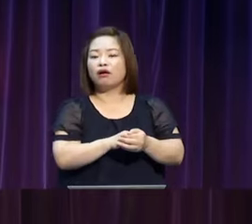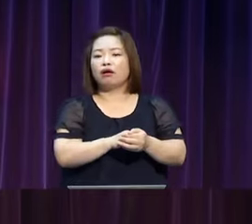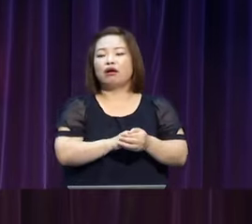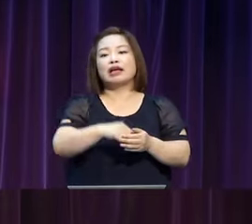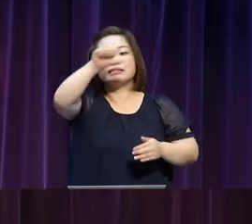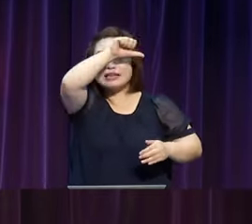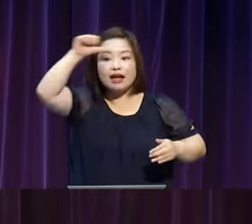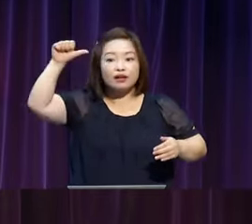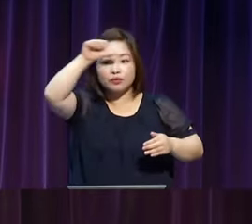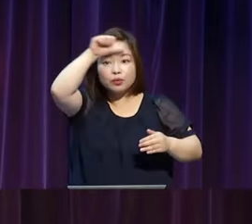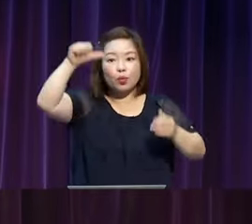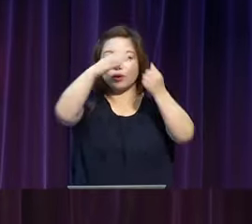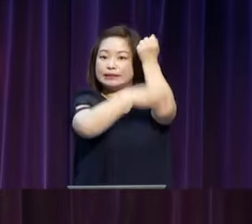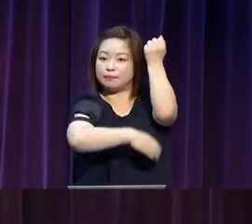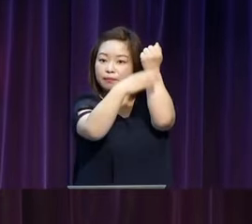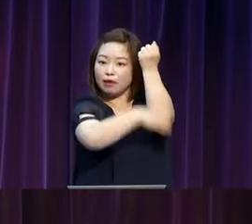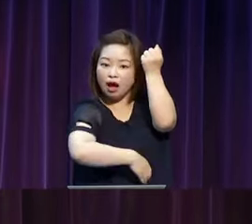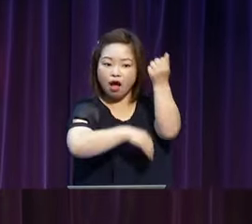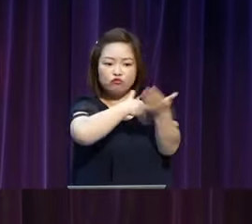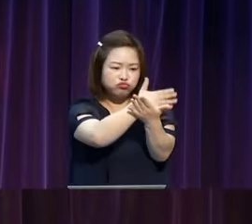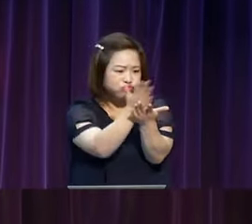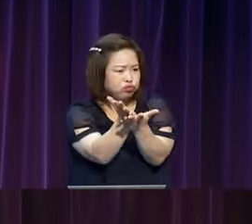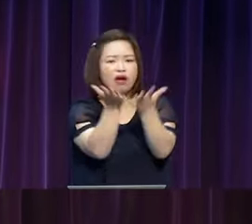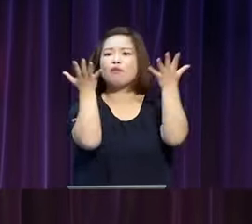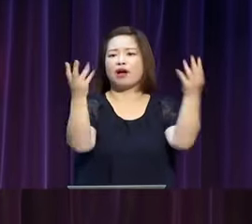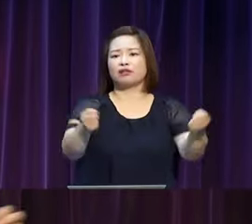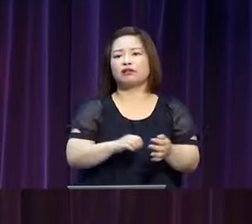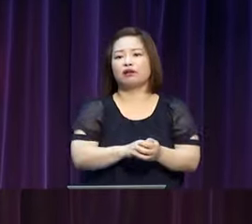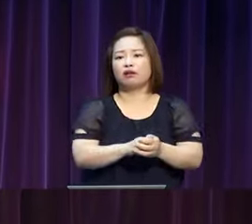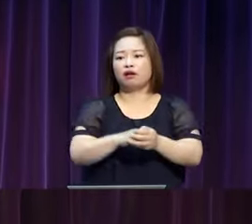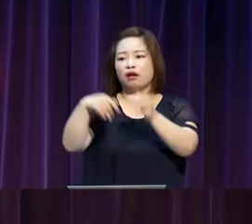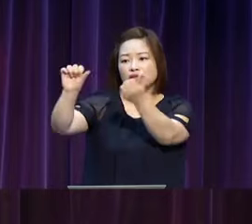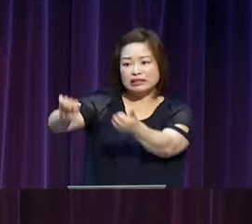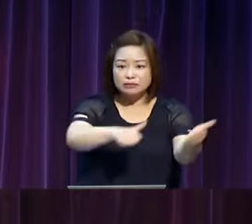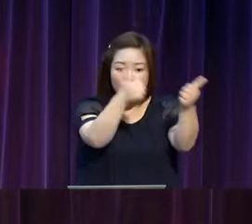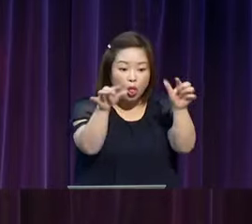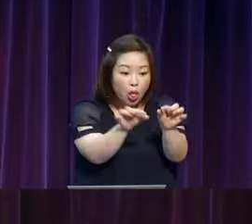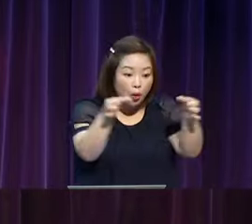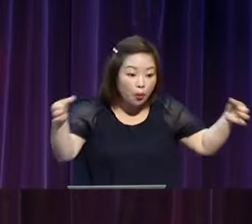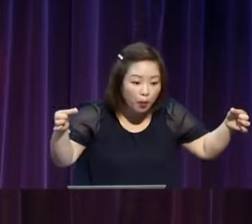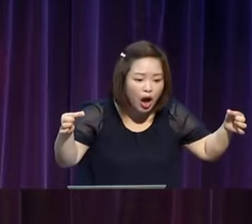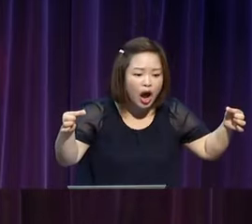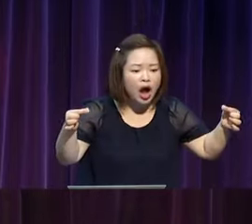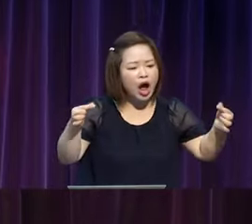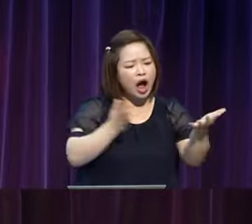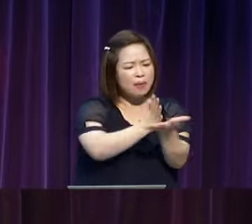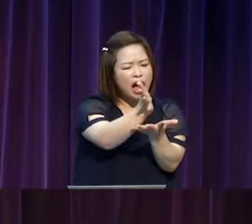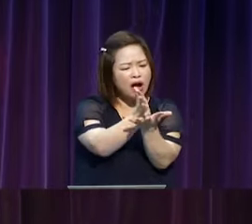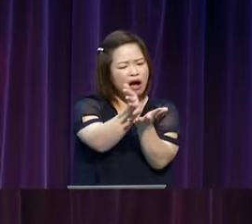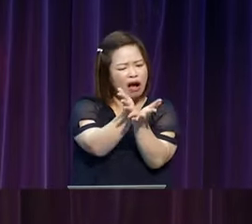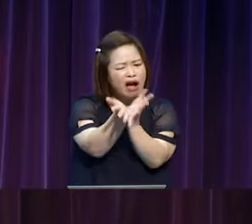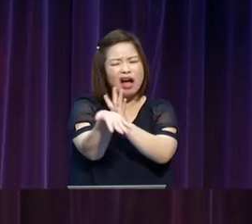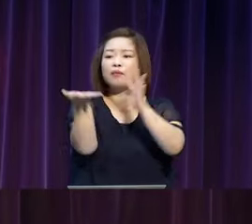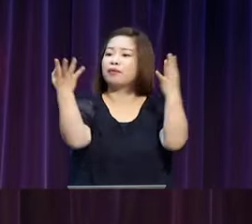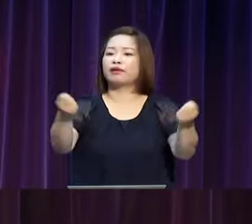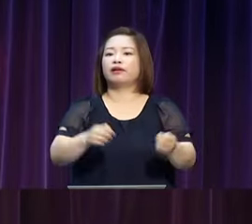교파가 굉장히 많아요. 침례교도 여러 종류입니다. 침례교가 하나가